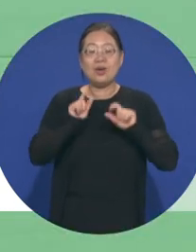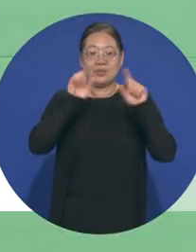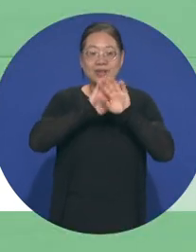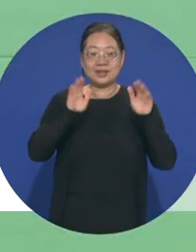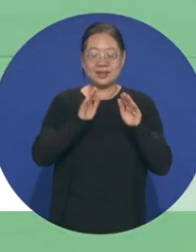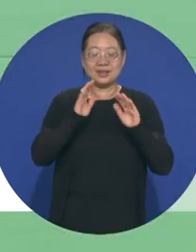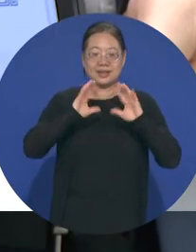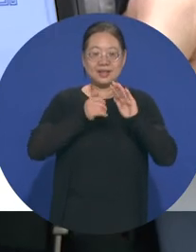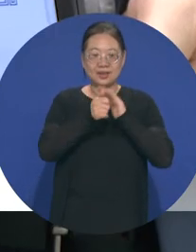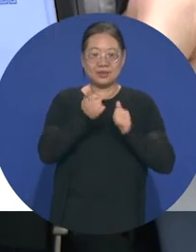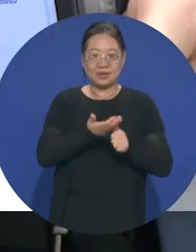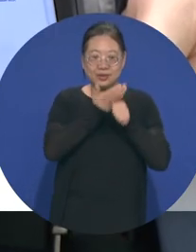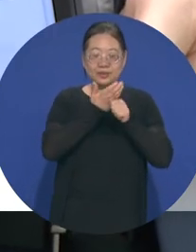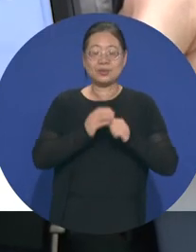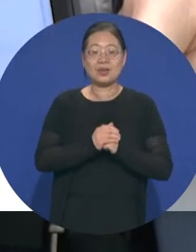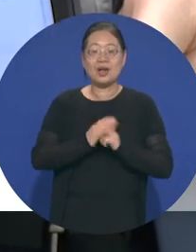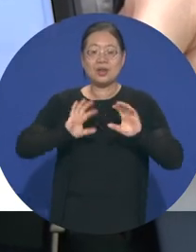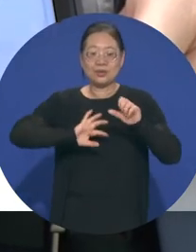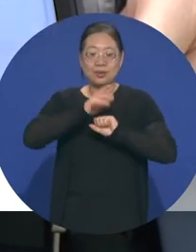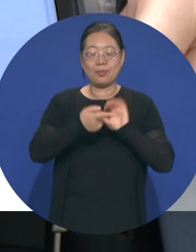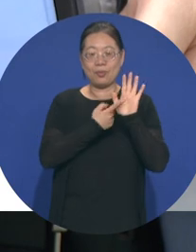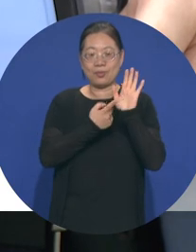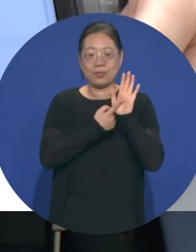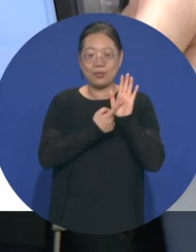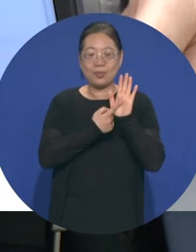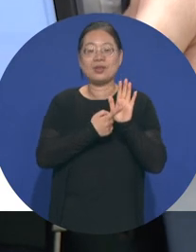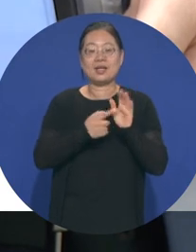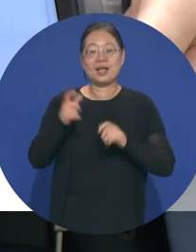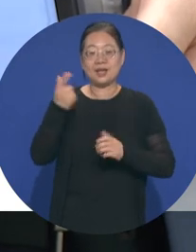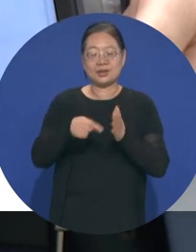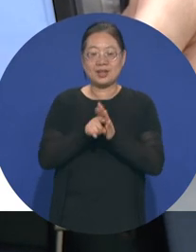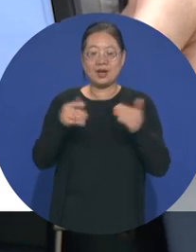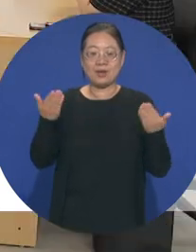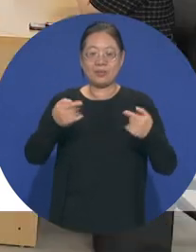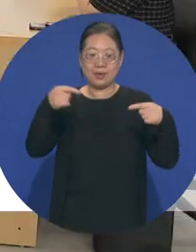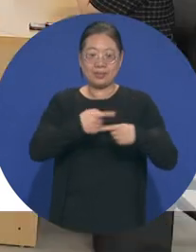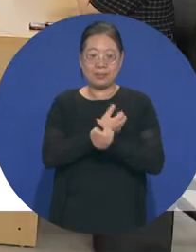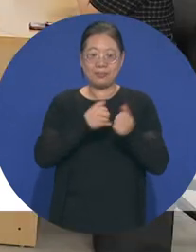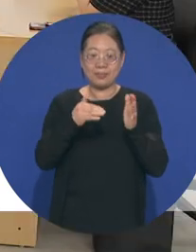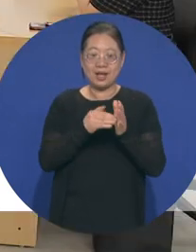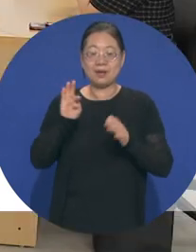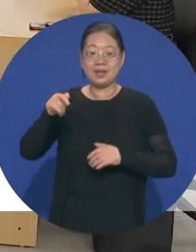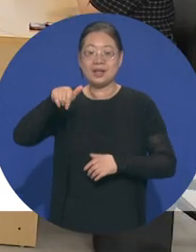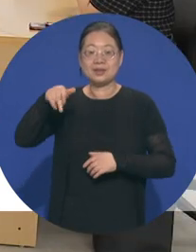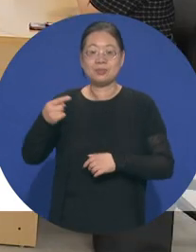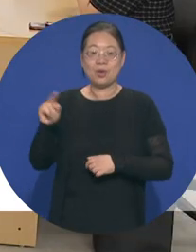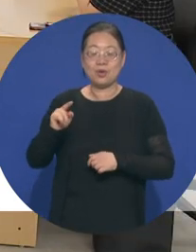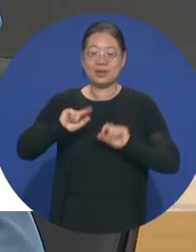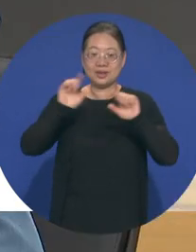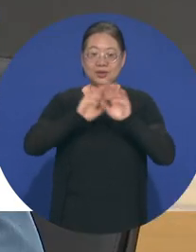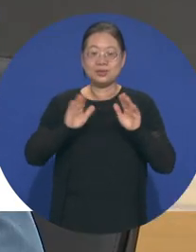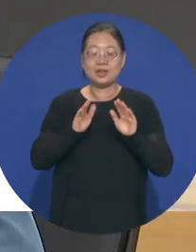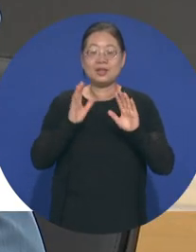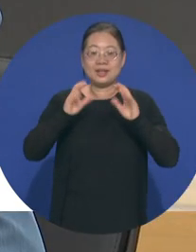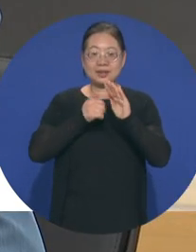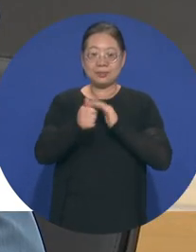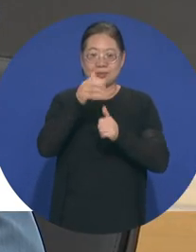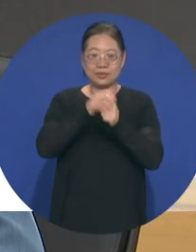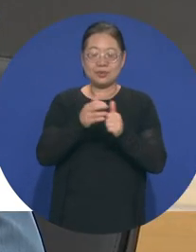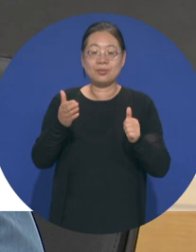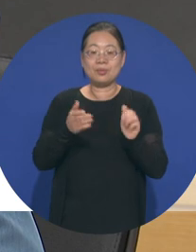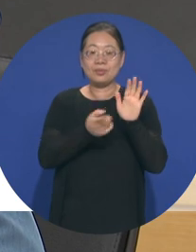대응정책의 글로벌 홍보를 강화하기 위한 업무 협약을 체결했습니다 협약에 따라 반크에서 기후 대사를